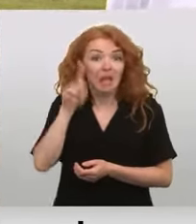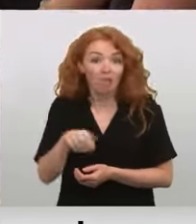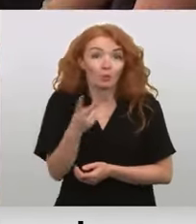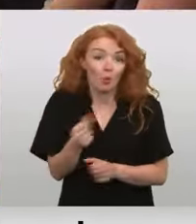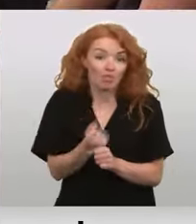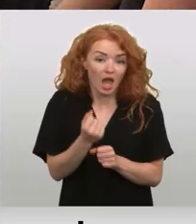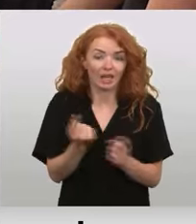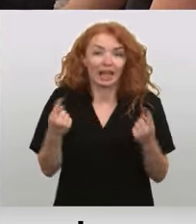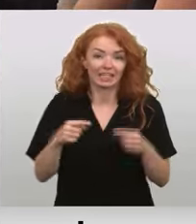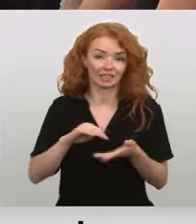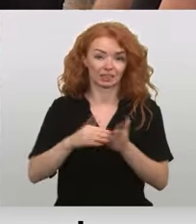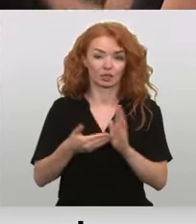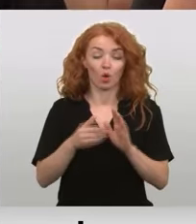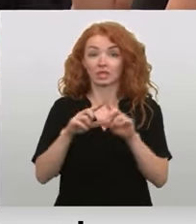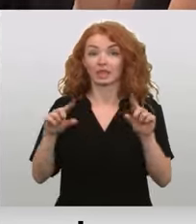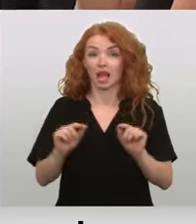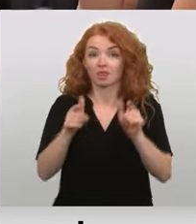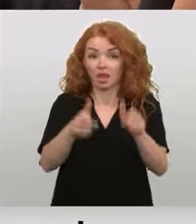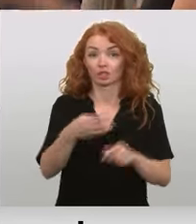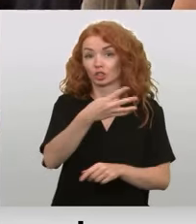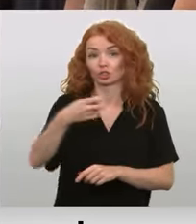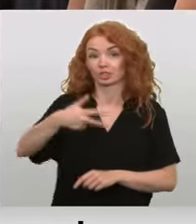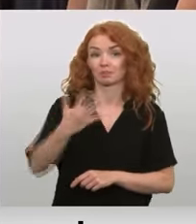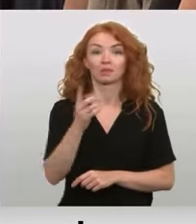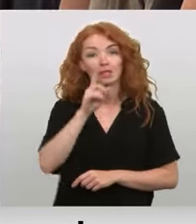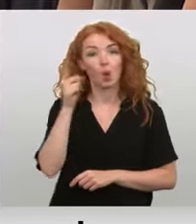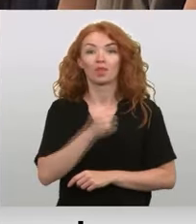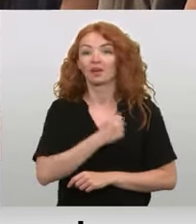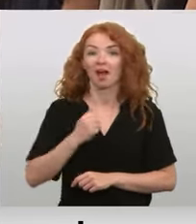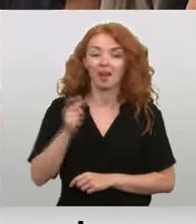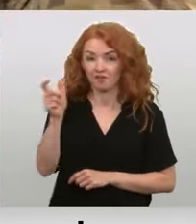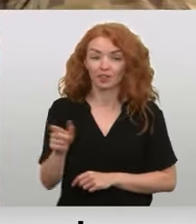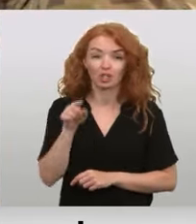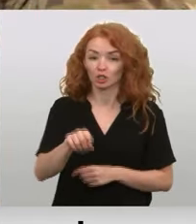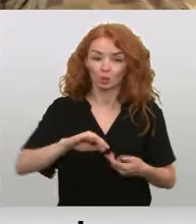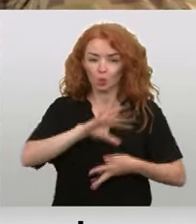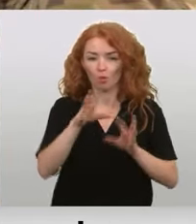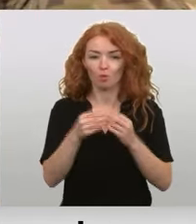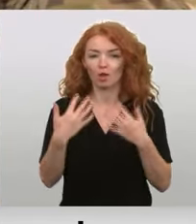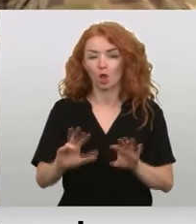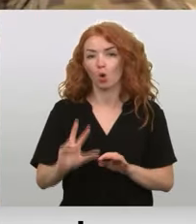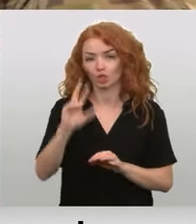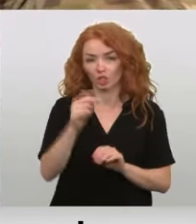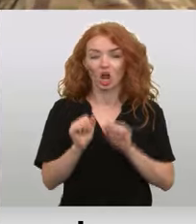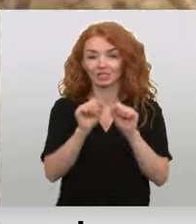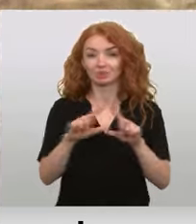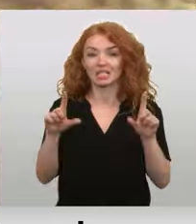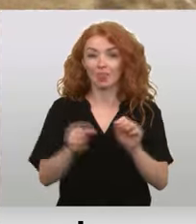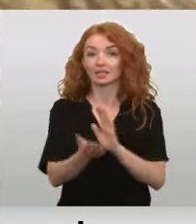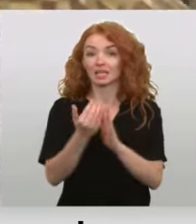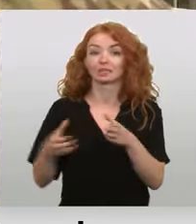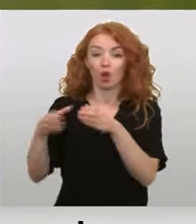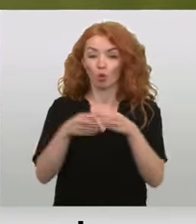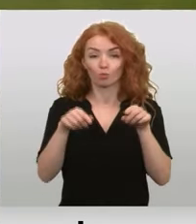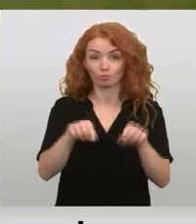gadījumā. Dienas uzsāka 435 jaunie karavīri. Šis ir kopumā trešais valsts aizsardzības dienas iesaukums,